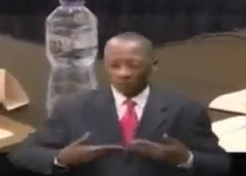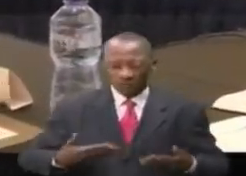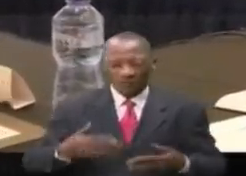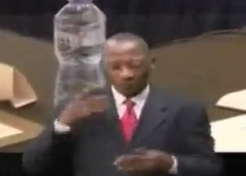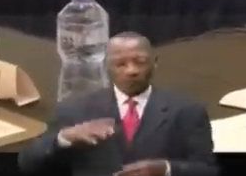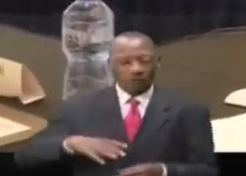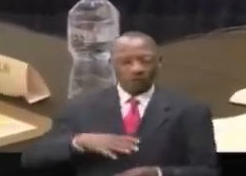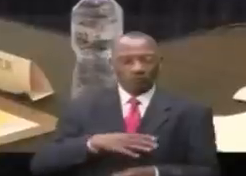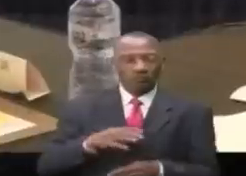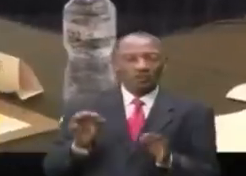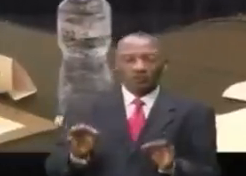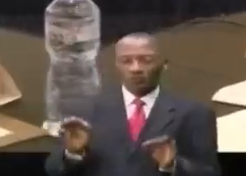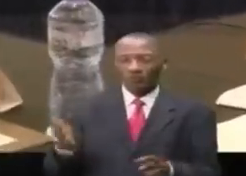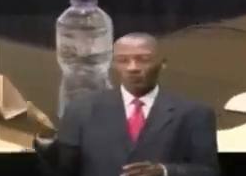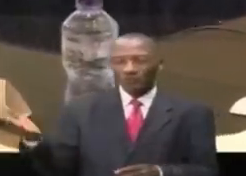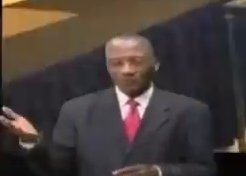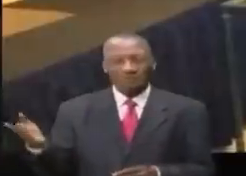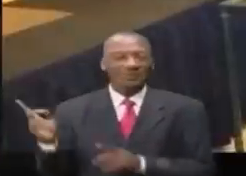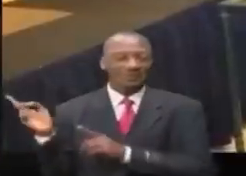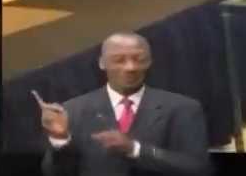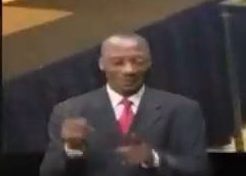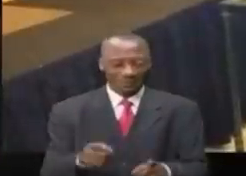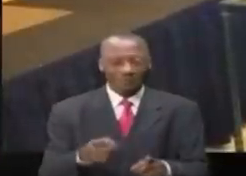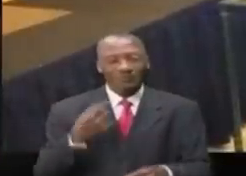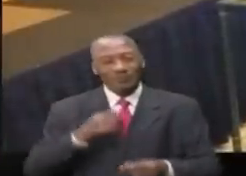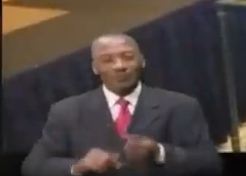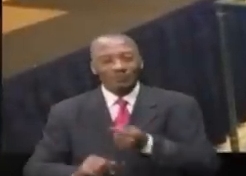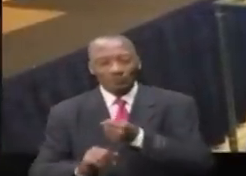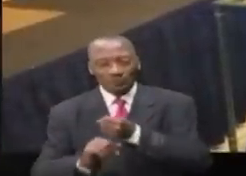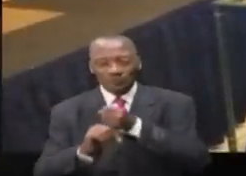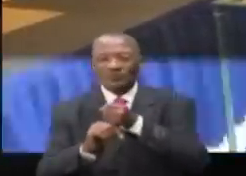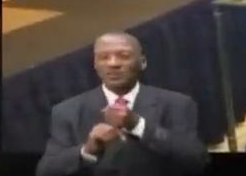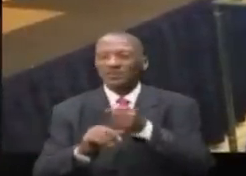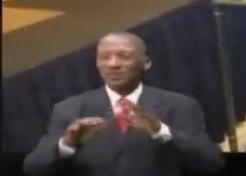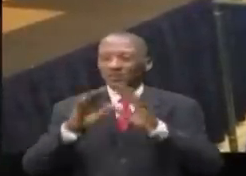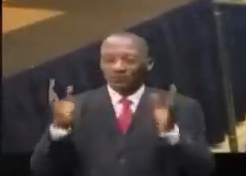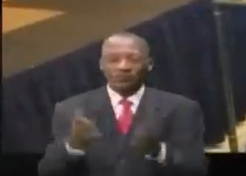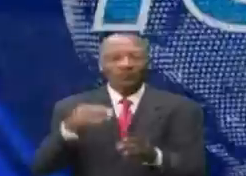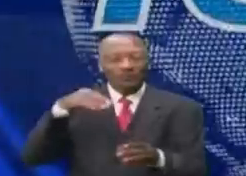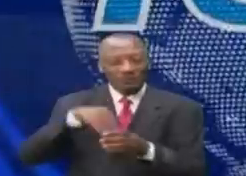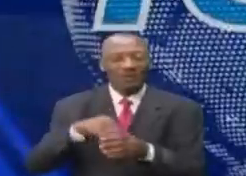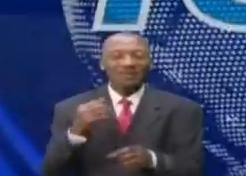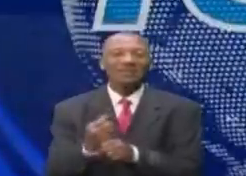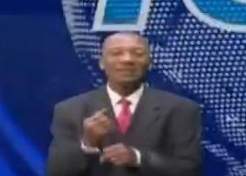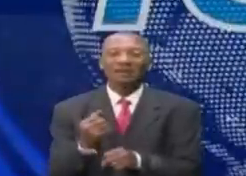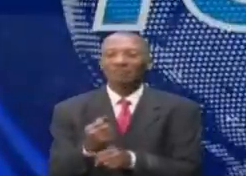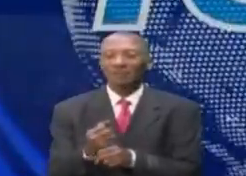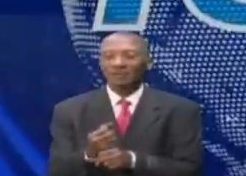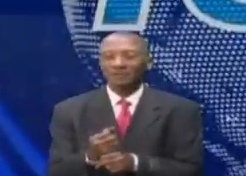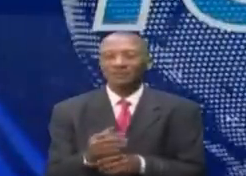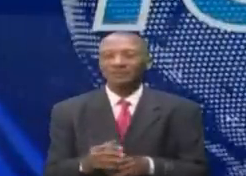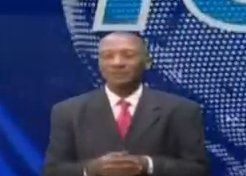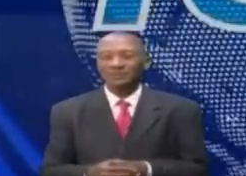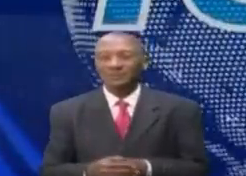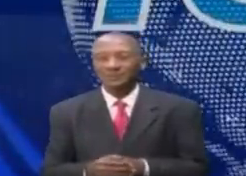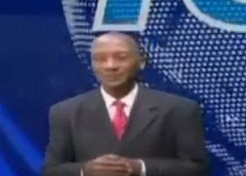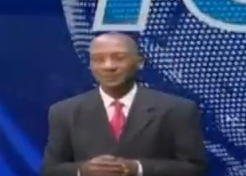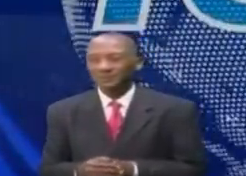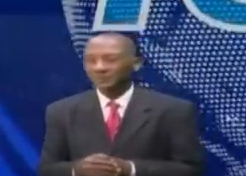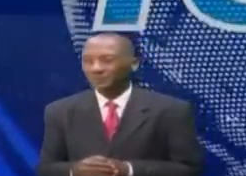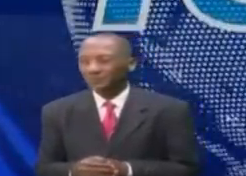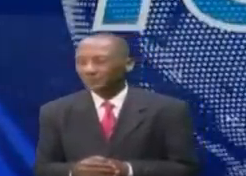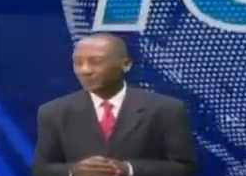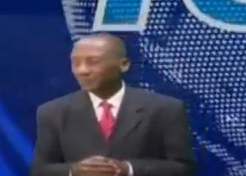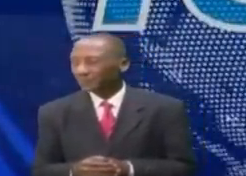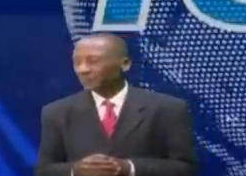Fonds de promotion culturelle pour la valorisation des acteurs culturels. Prenons à présent cette sélection